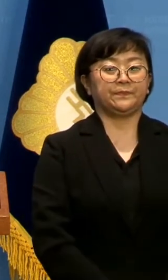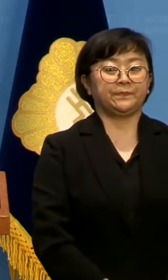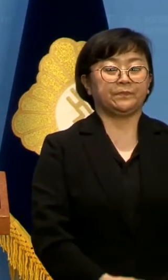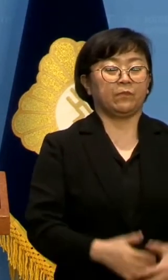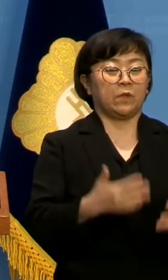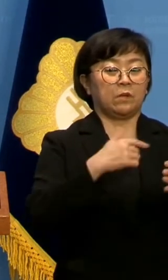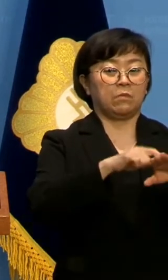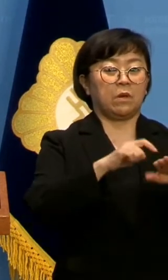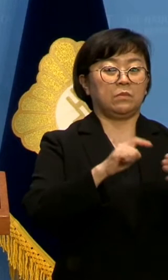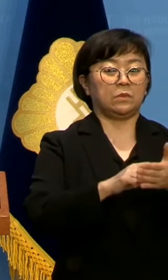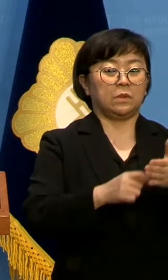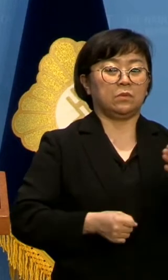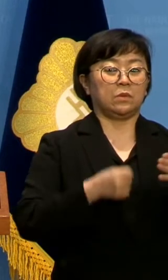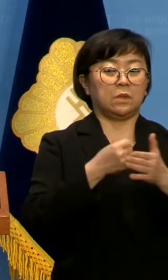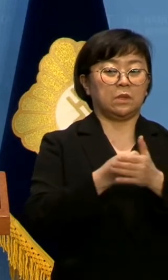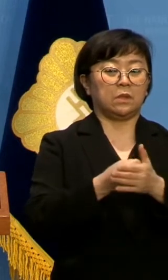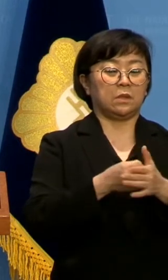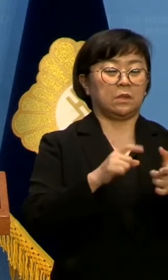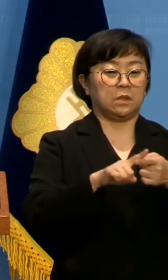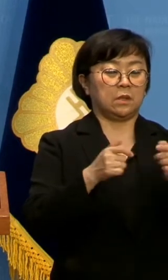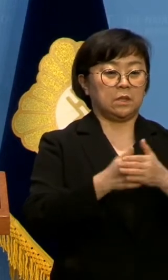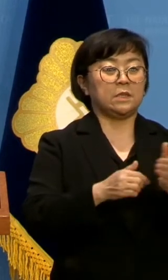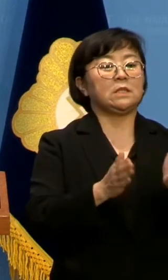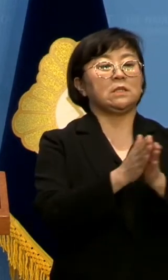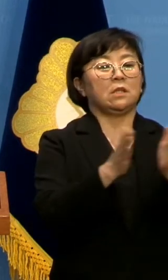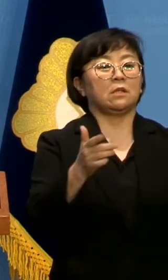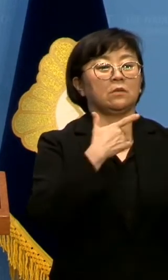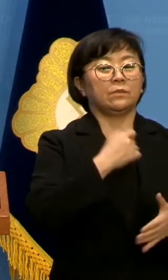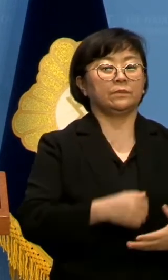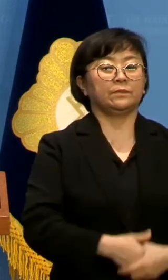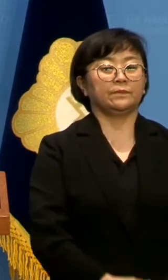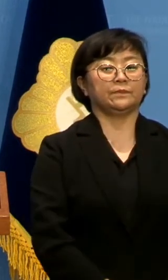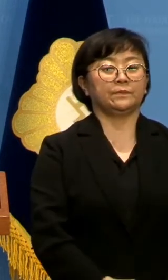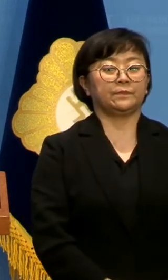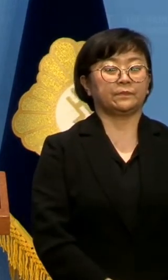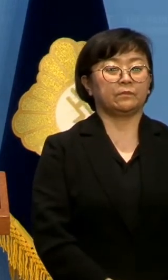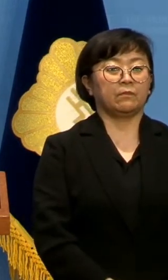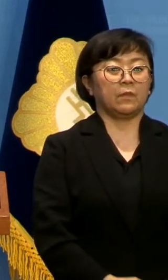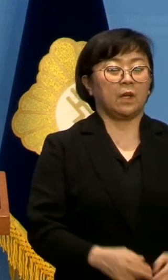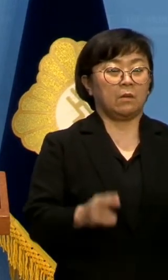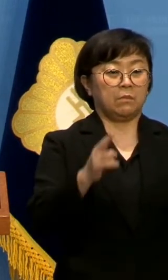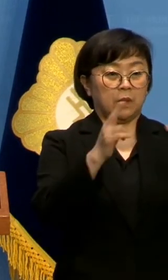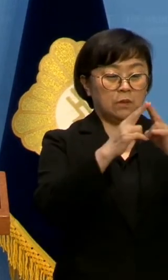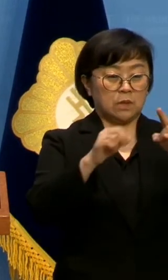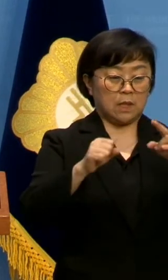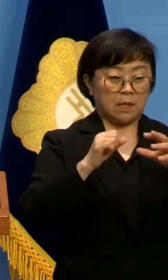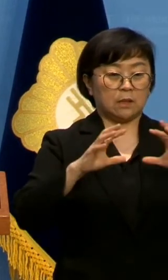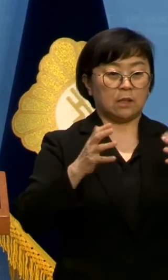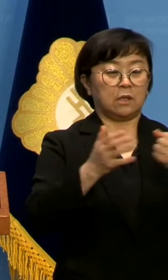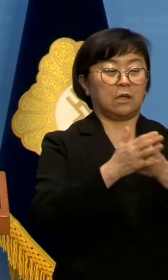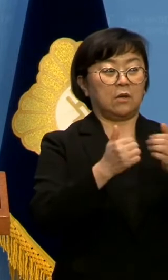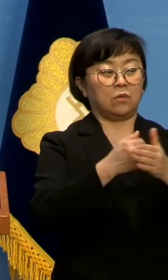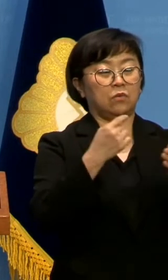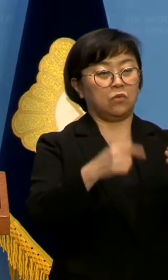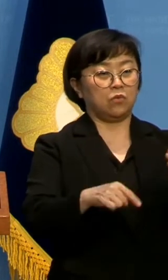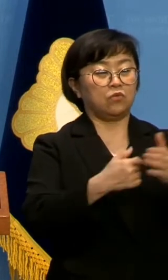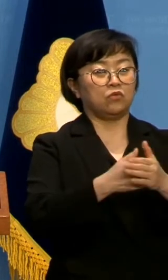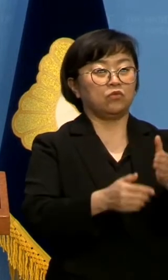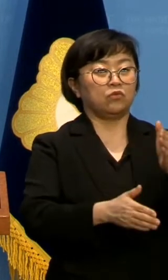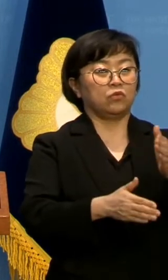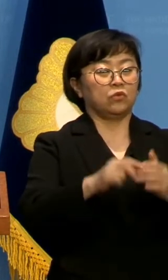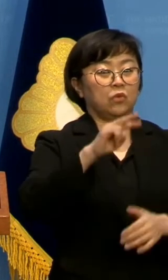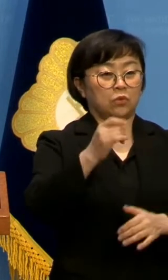떨린 마음속에 용기 있는 한 걸음을 내딛고자 합니다. 반도체 패권 국가, 교육소도 동탄을 위한